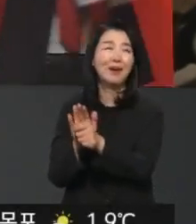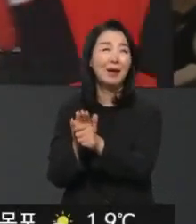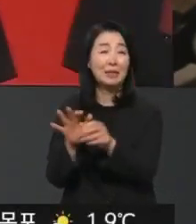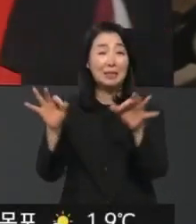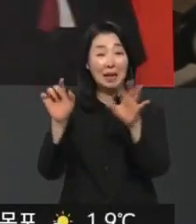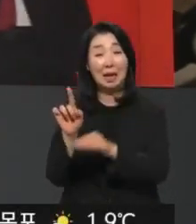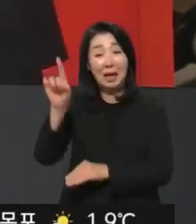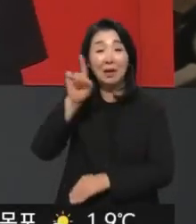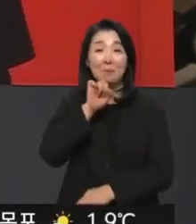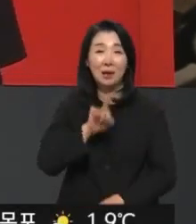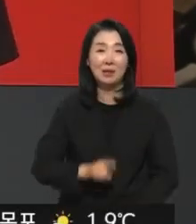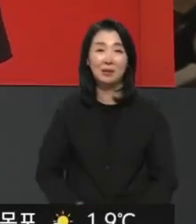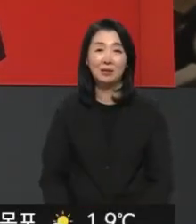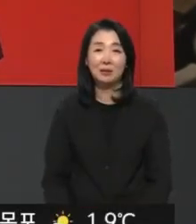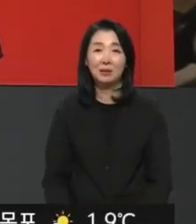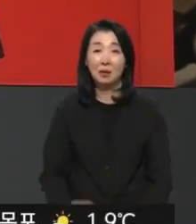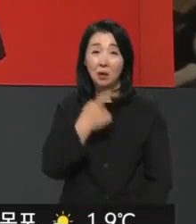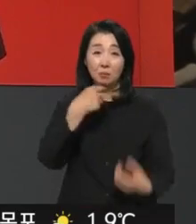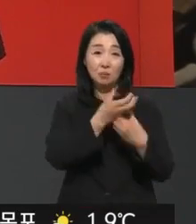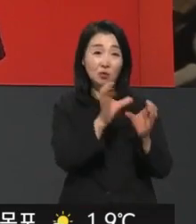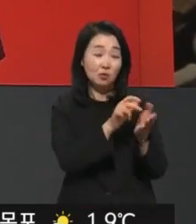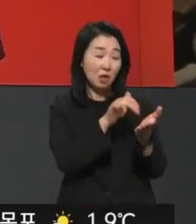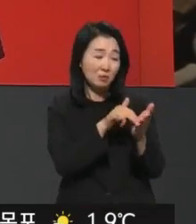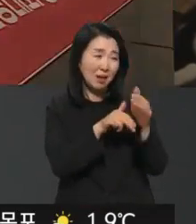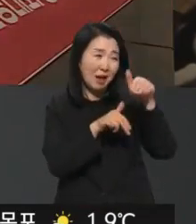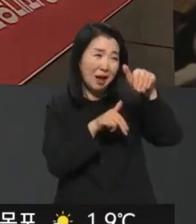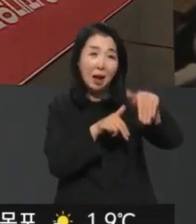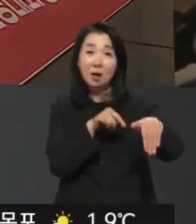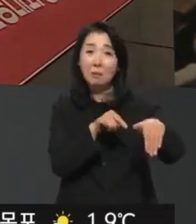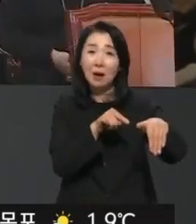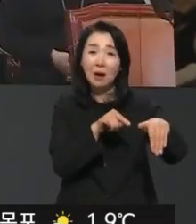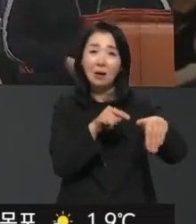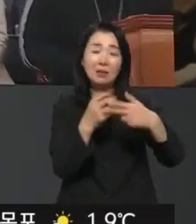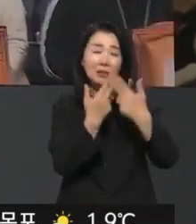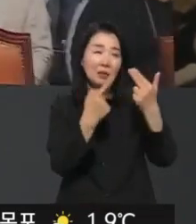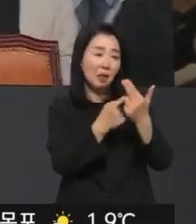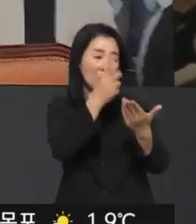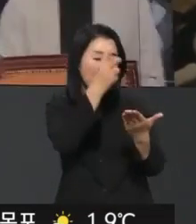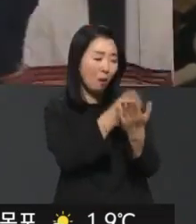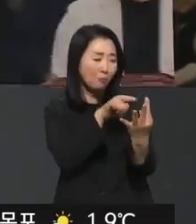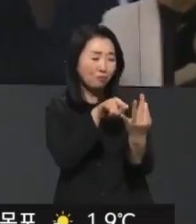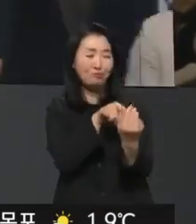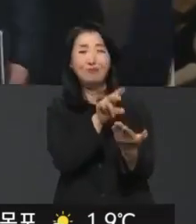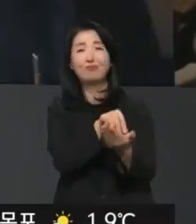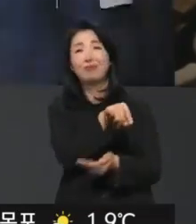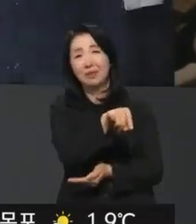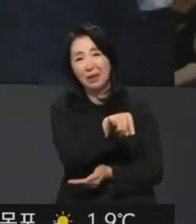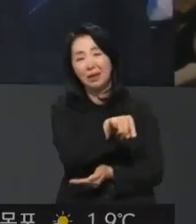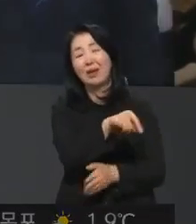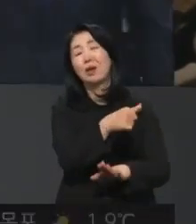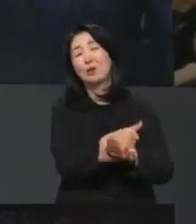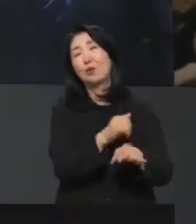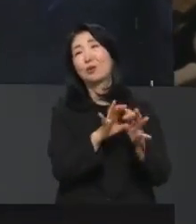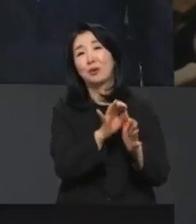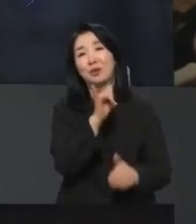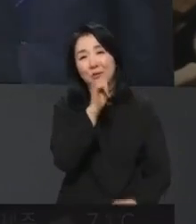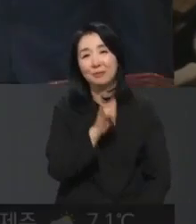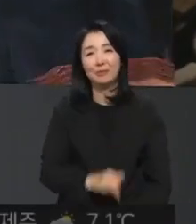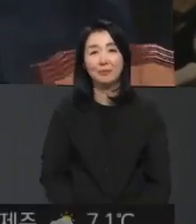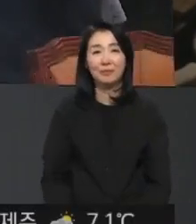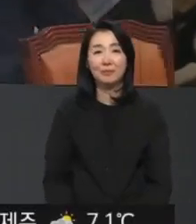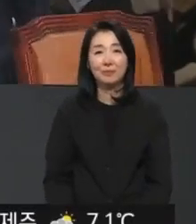자체 분석을 하고 있지만요. 민주당의 하락세, 이 대표의 사법 리스크 때문이다 이런 분석 만만치가